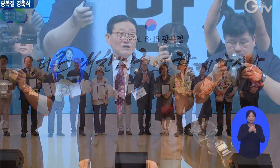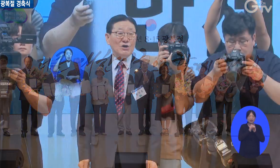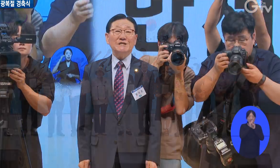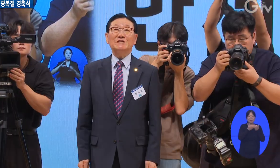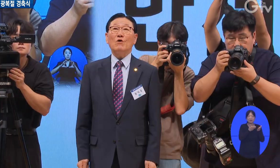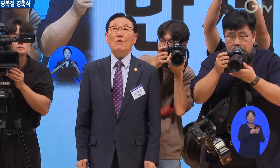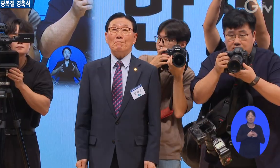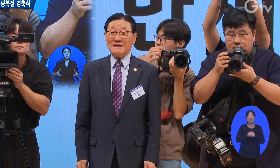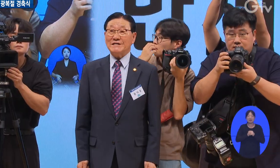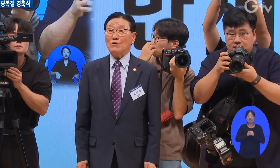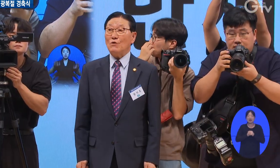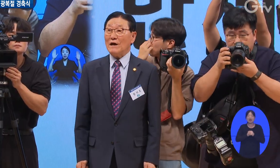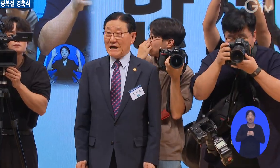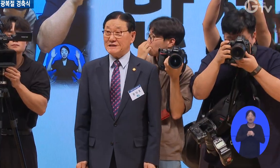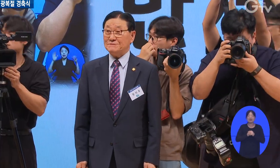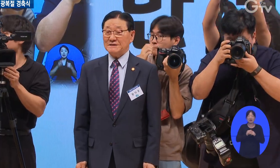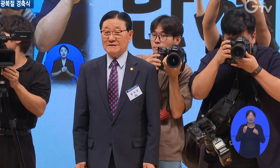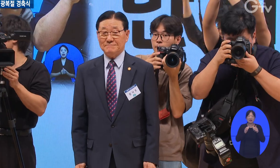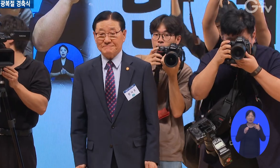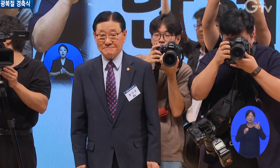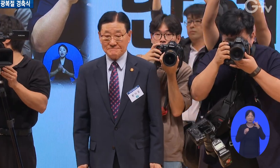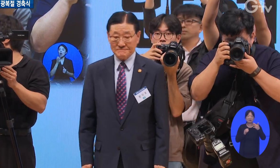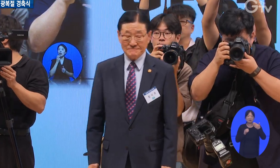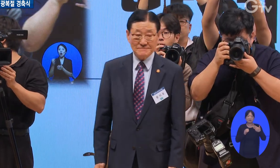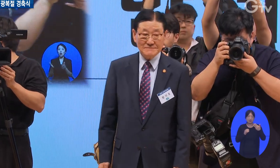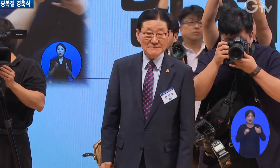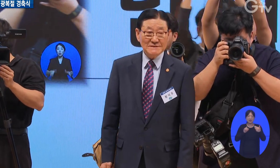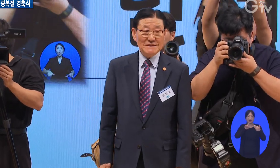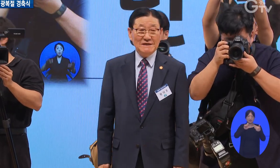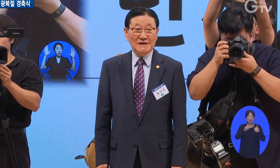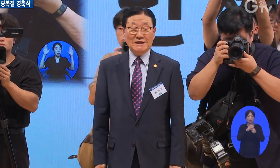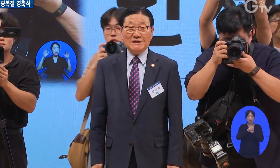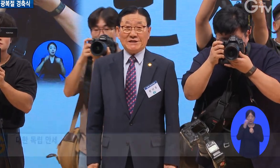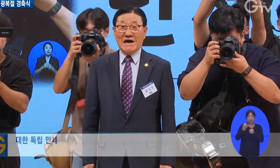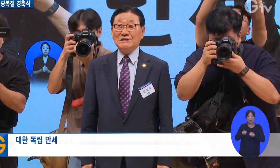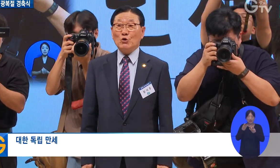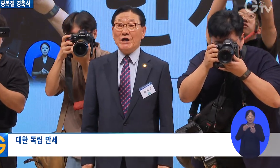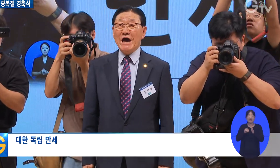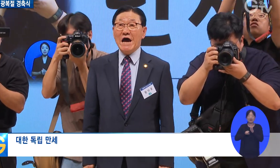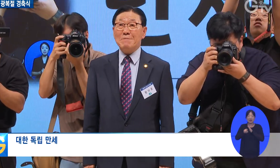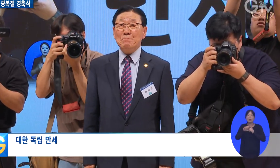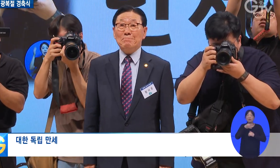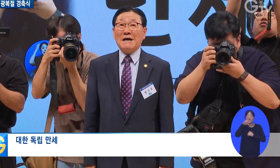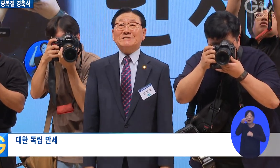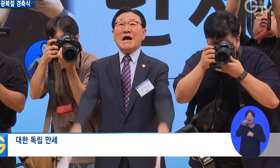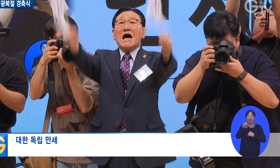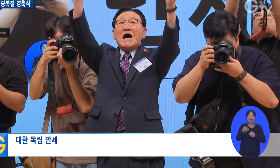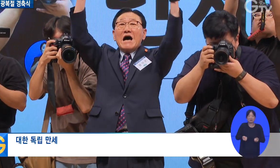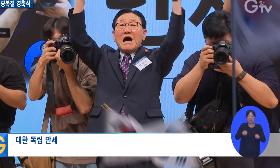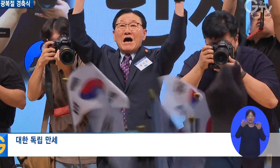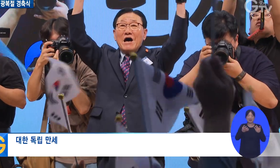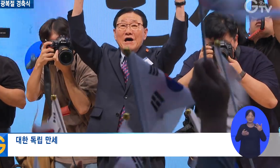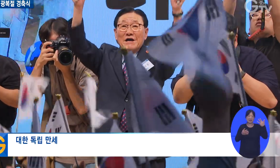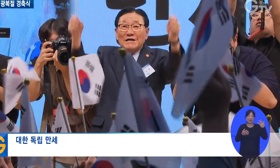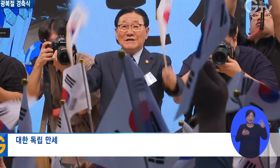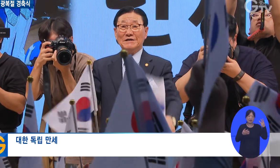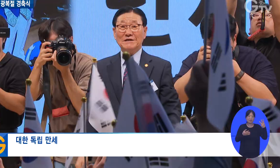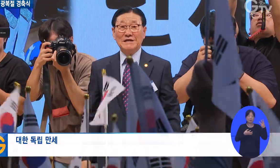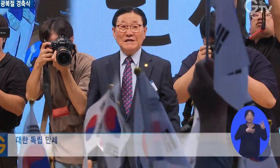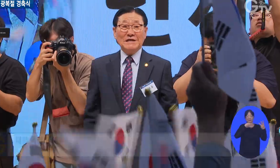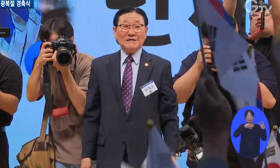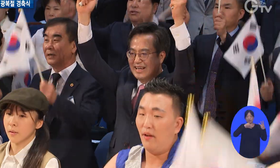황덕호 광복회 경기도지부장의 선창으로 함께 외치는 만세 삼창. 대한민국 만세!